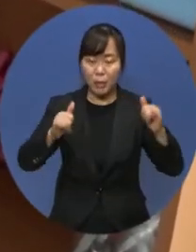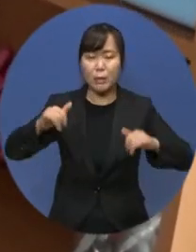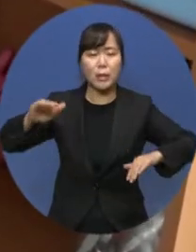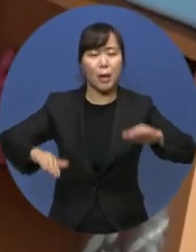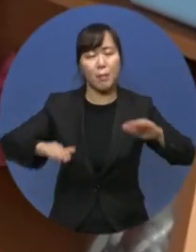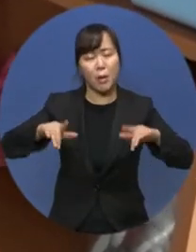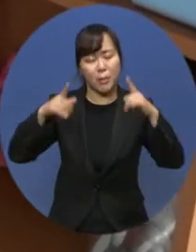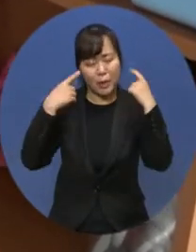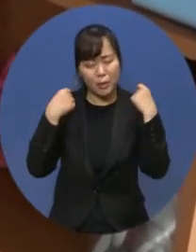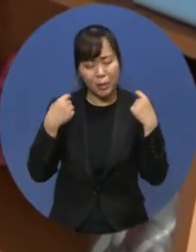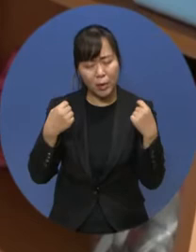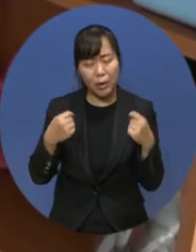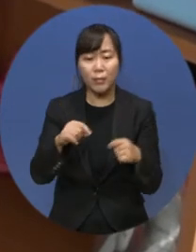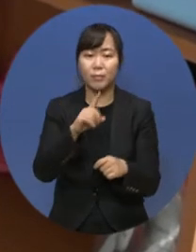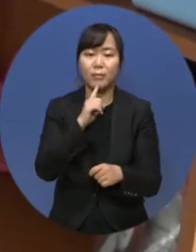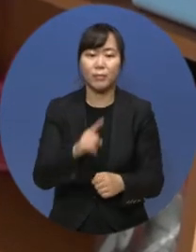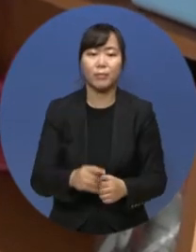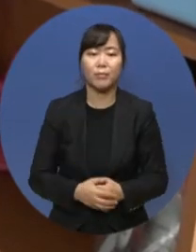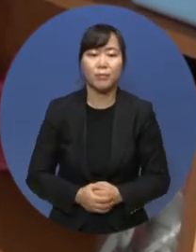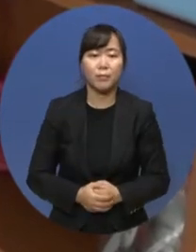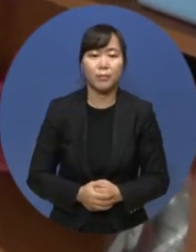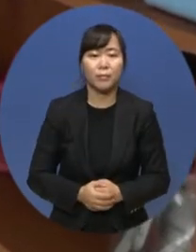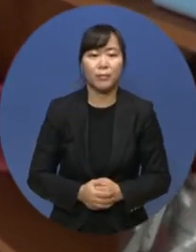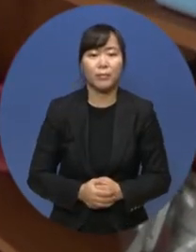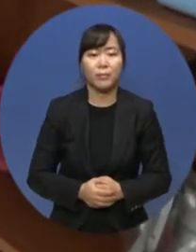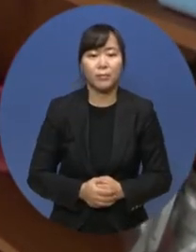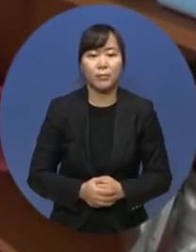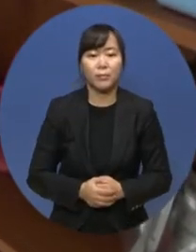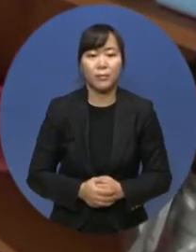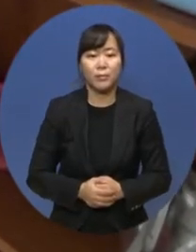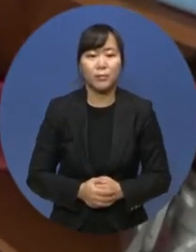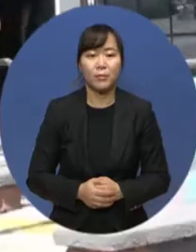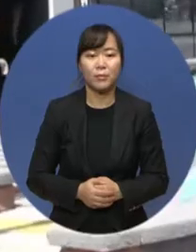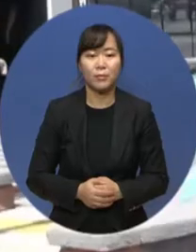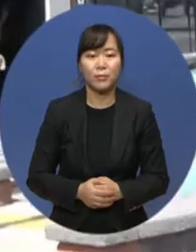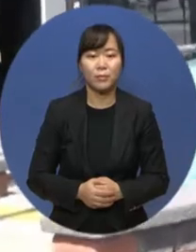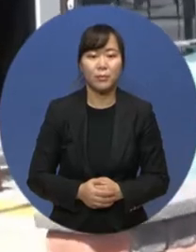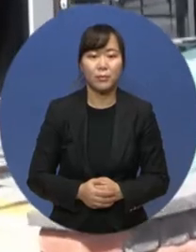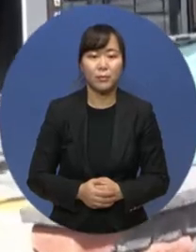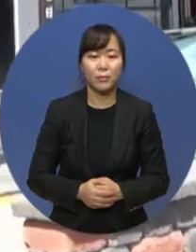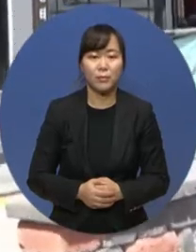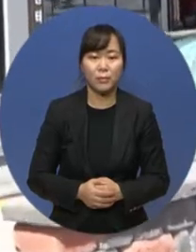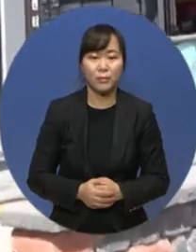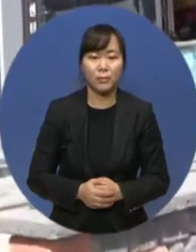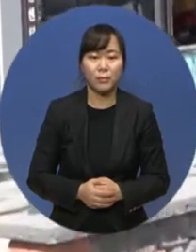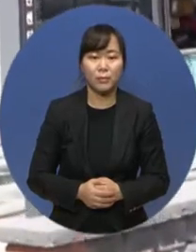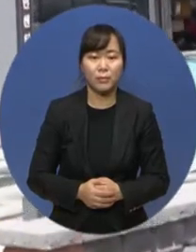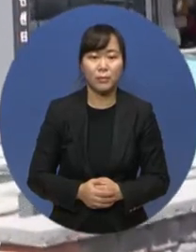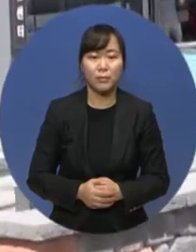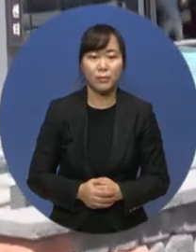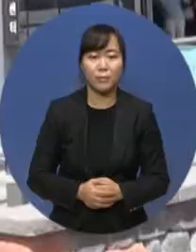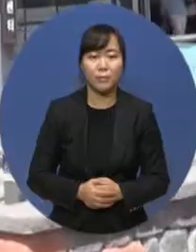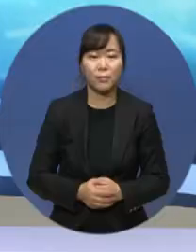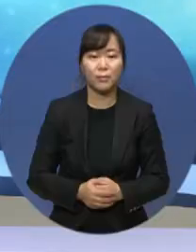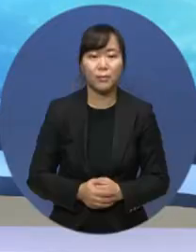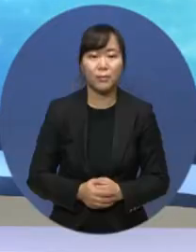대우는 여전하다고 장애인들은 지적하고 있습니다. 복지TV 뉴스 서정영입니다.